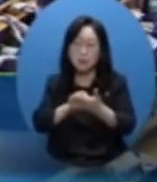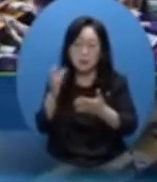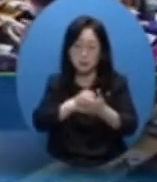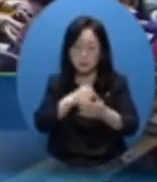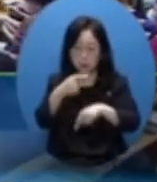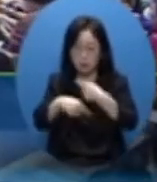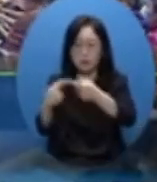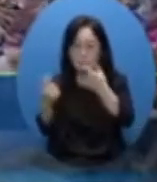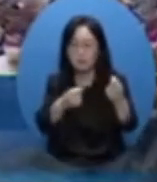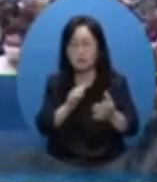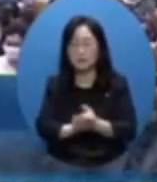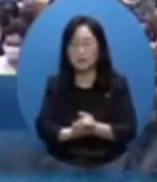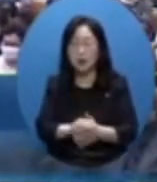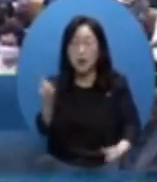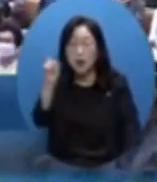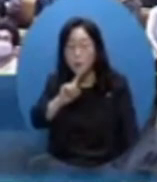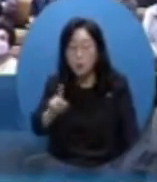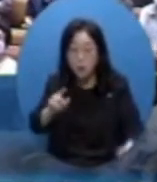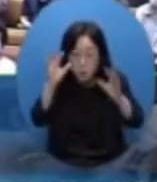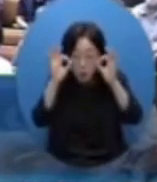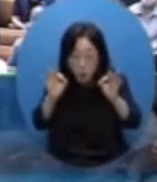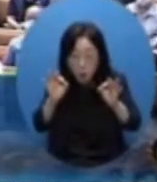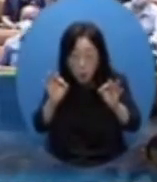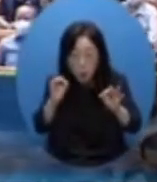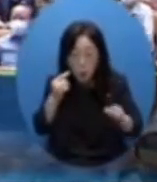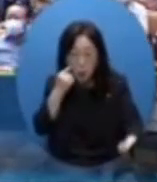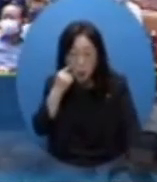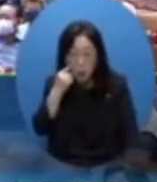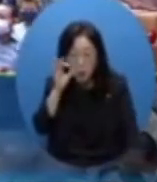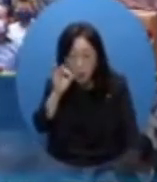제모를 달아주시기 바랍니다 무엇이 보이느냐